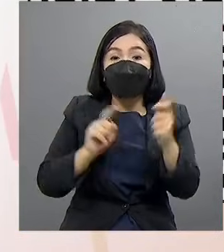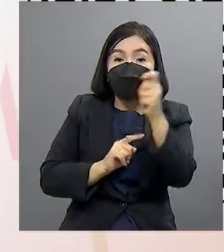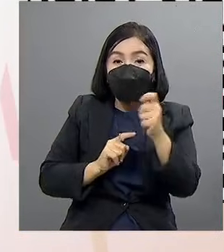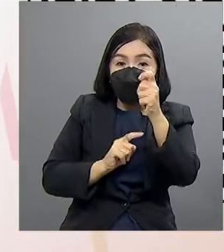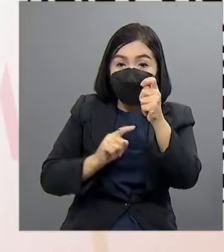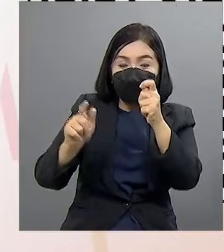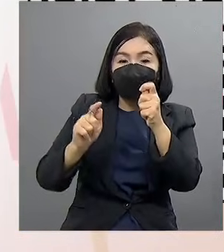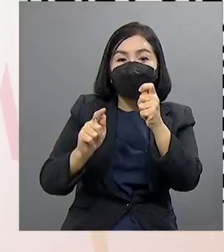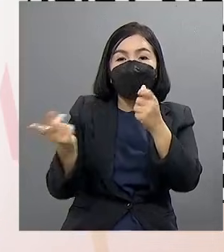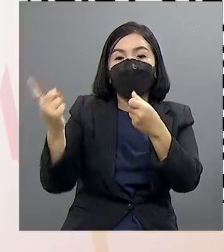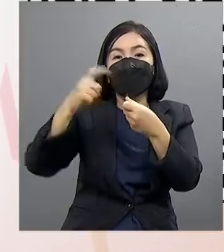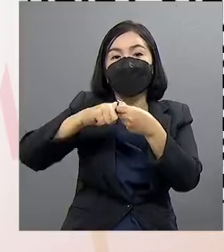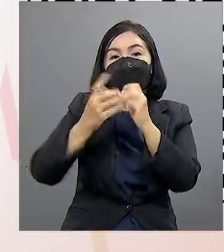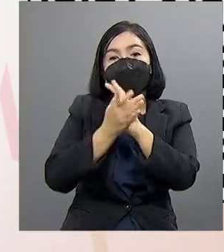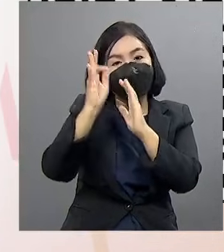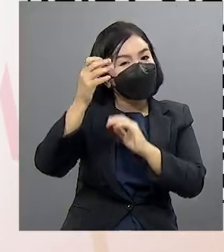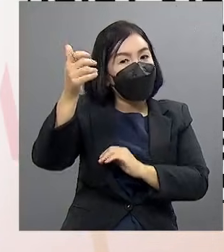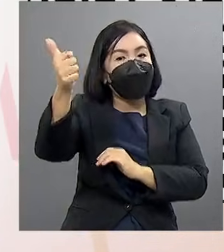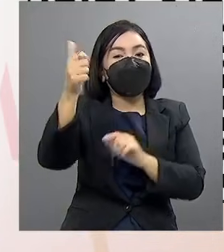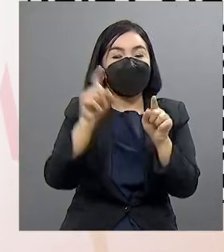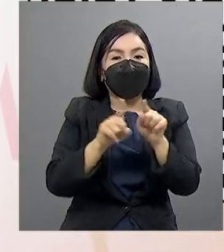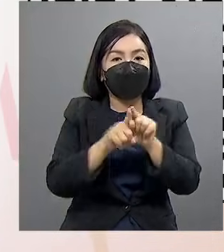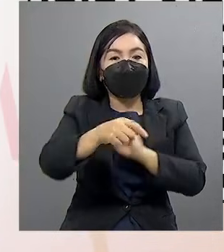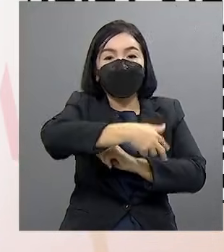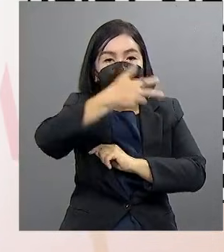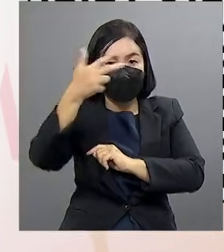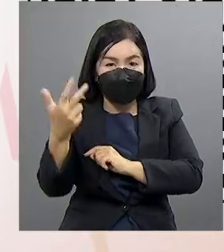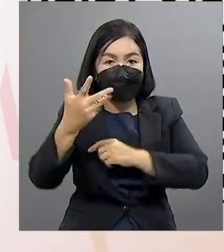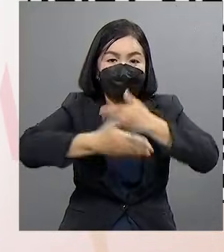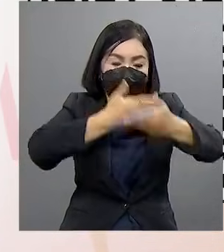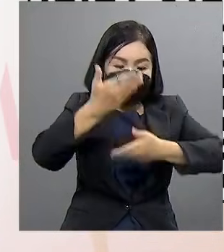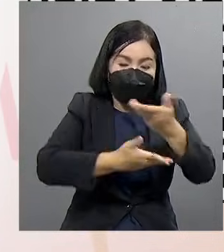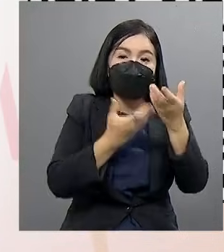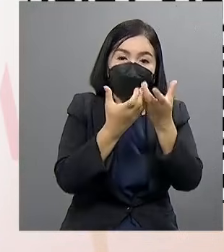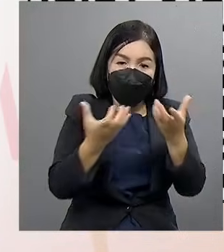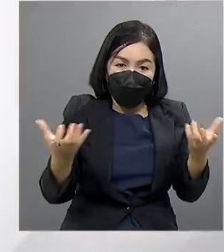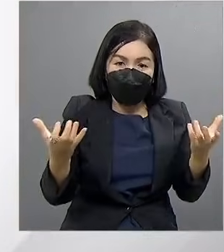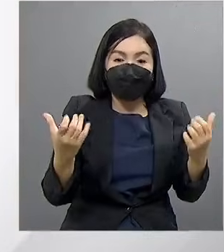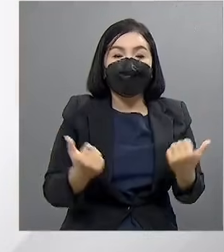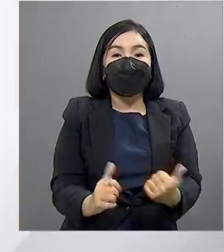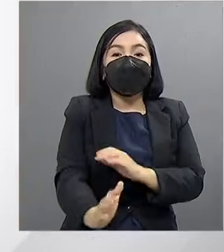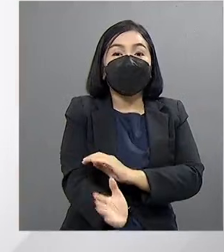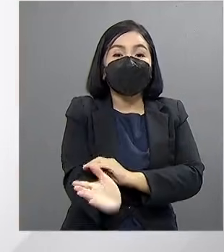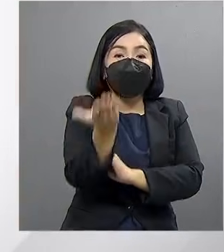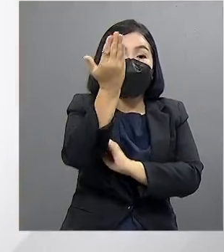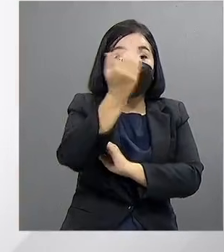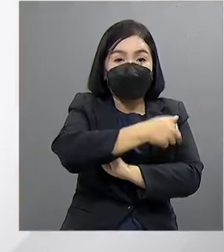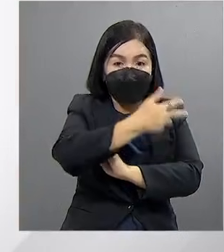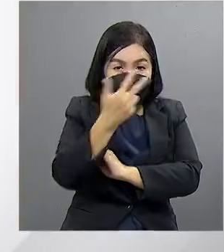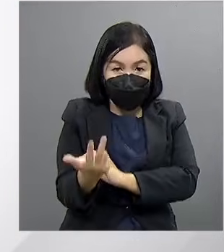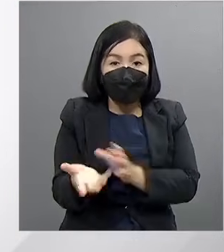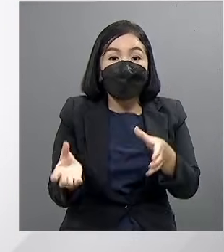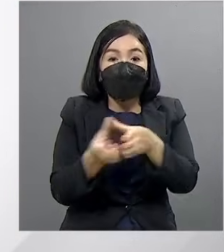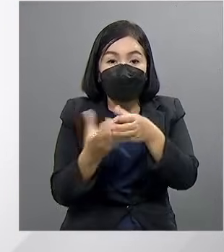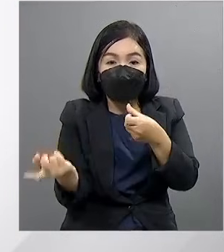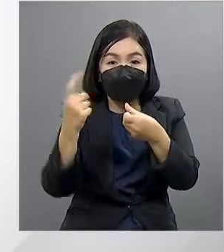ใน Facebook ของเรานะคะก ับ ไทย PBS Marketค่ะรายการวันใหม่วาไรตี้ของเรานะคะสแกนเข้าร่วมกลุ่มเสร็จปุ๊บนะคะคุณผู้ชม